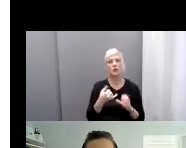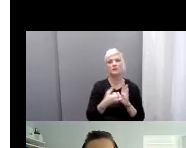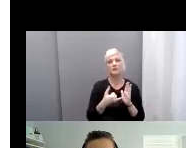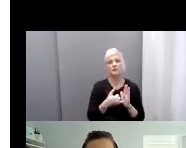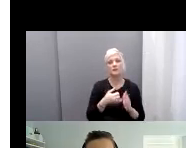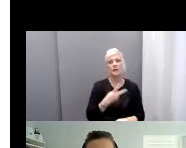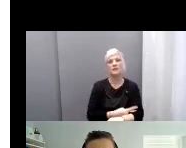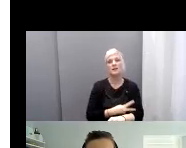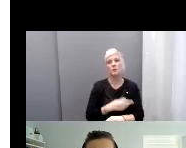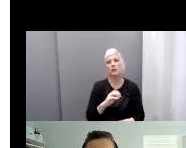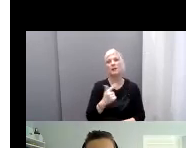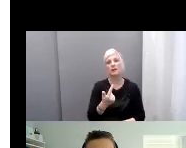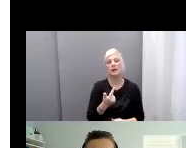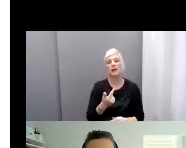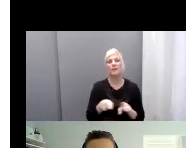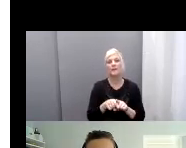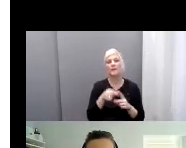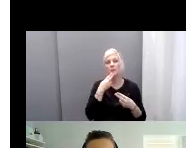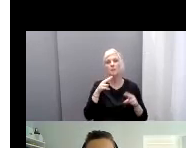LSS?